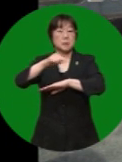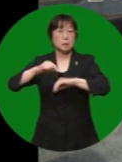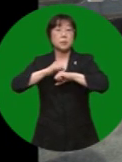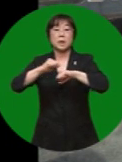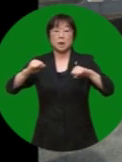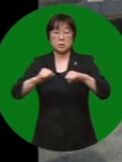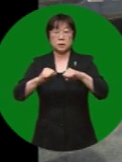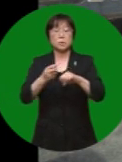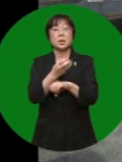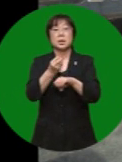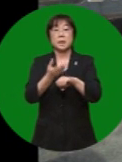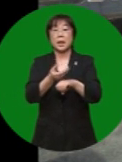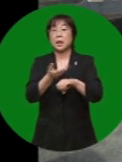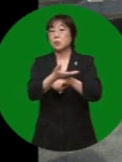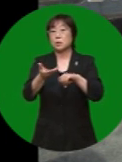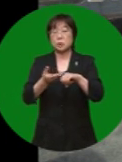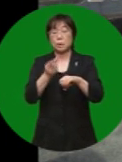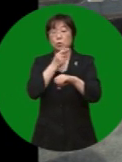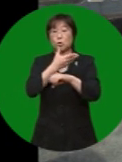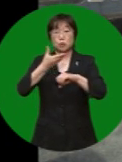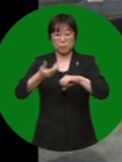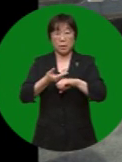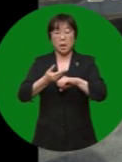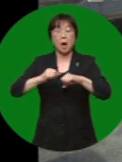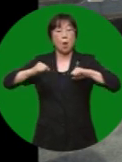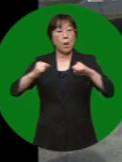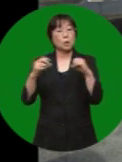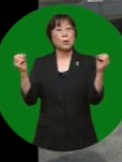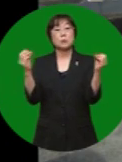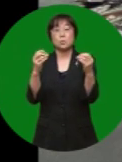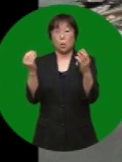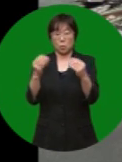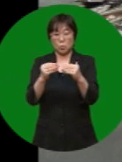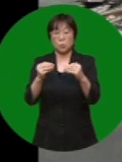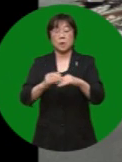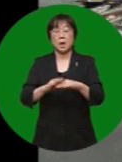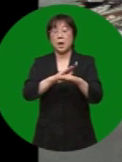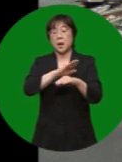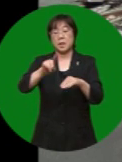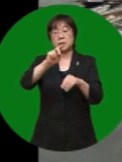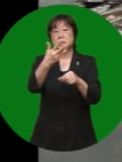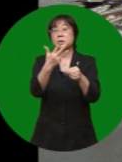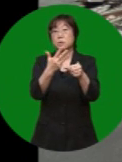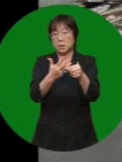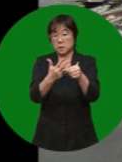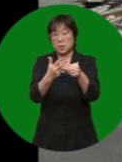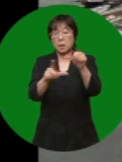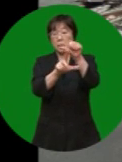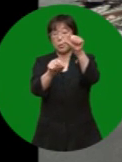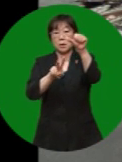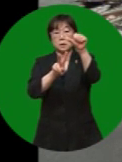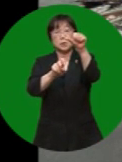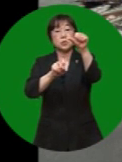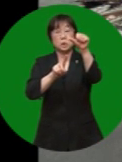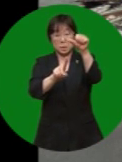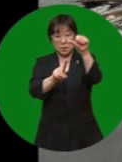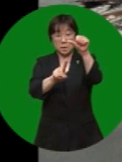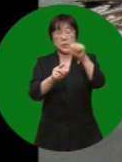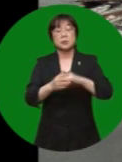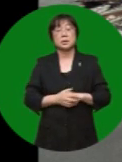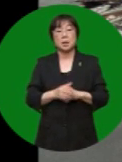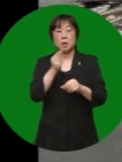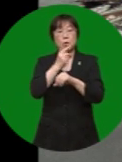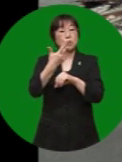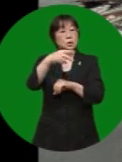す宝の島徳島ワクワクトークが平成28年5月21日に